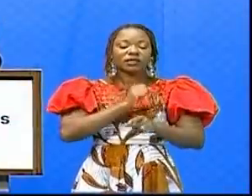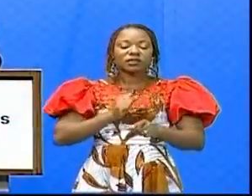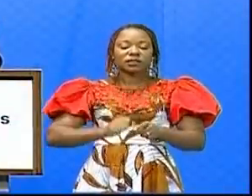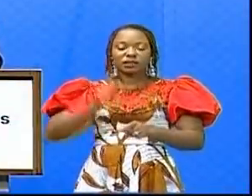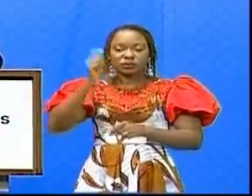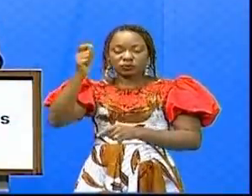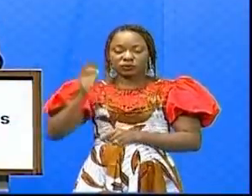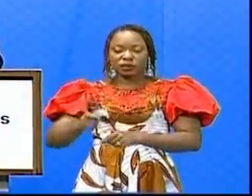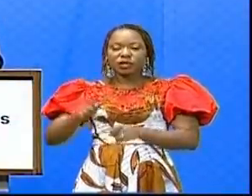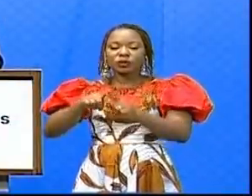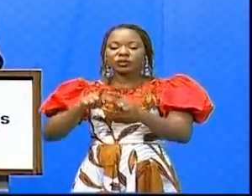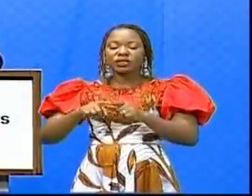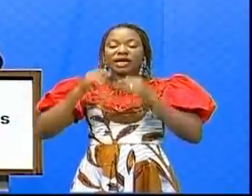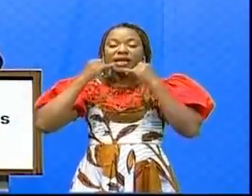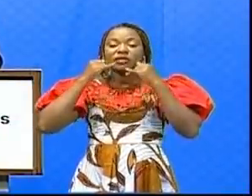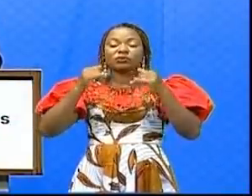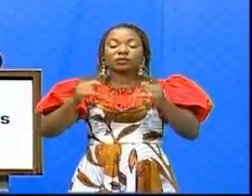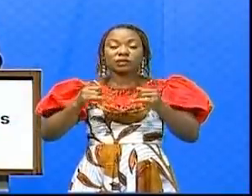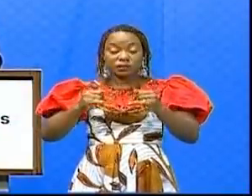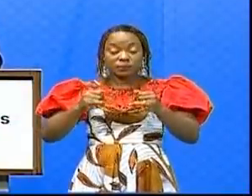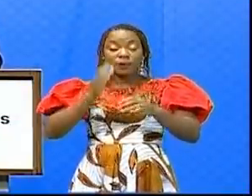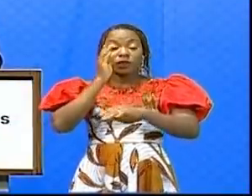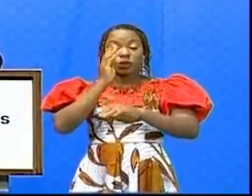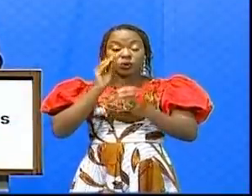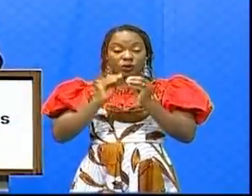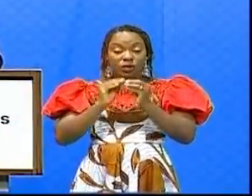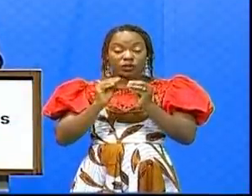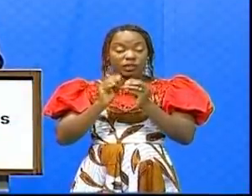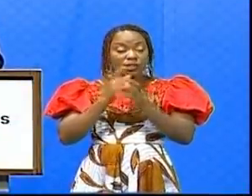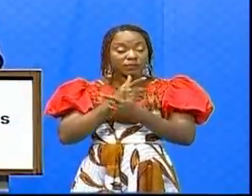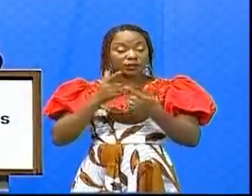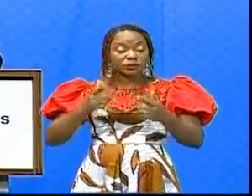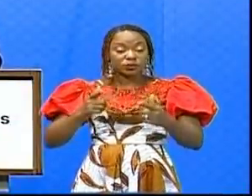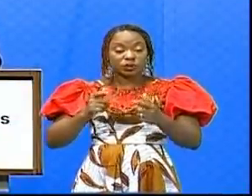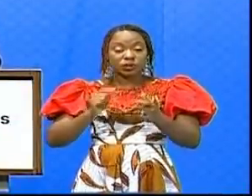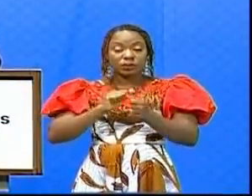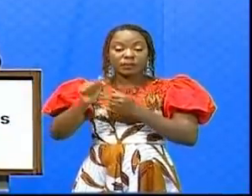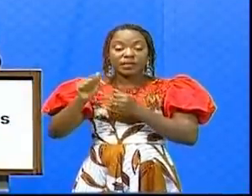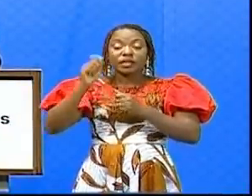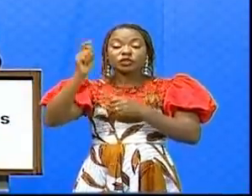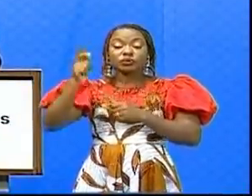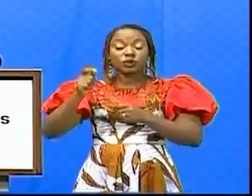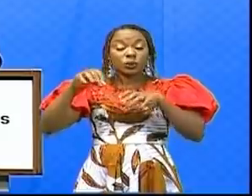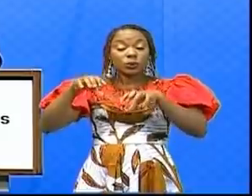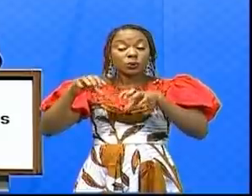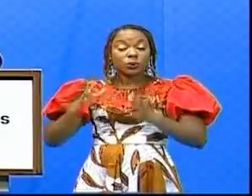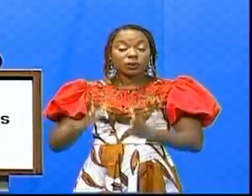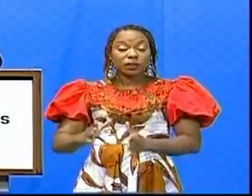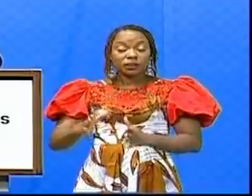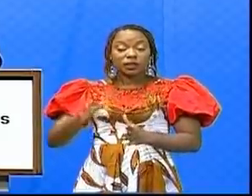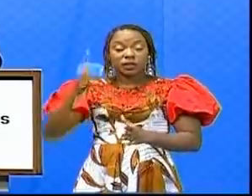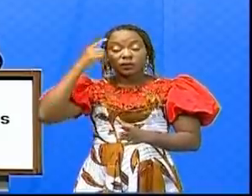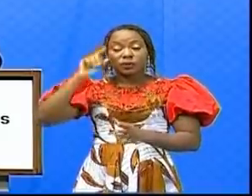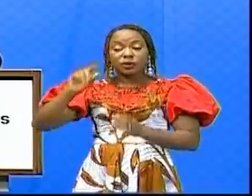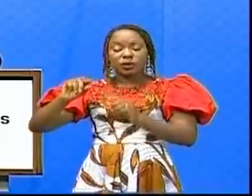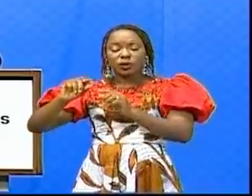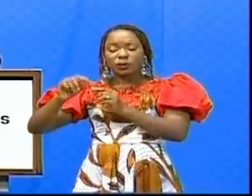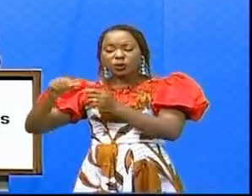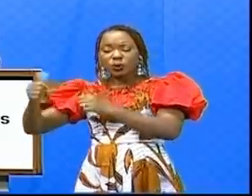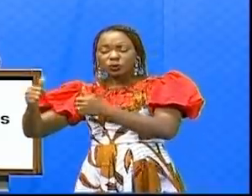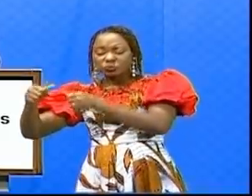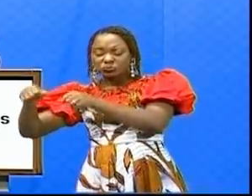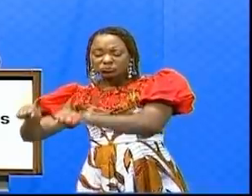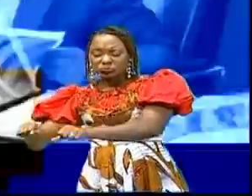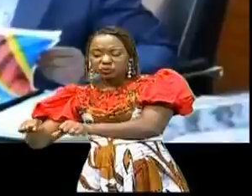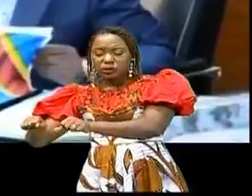a aussi annoncé au Conseil la libération par les forces armées de la République démocratique du Congo du reste des personnalités de la